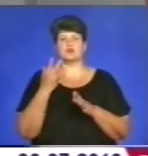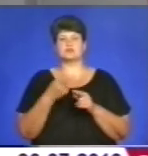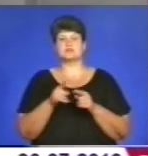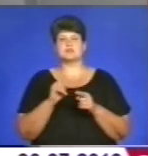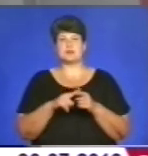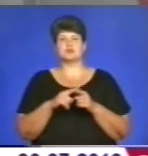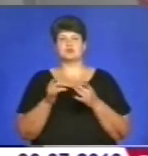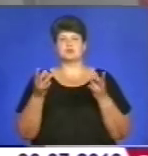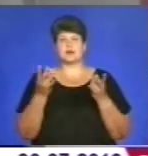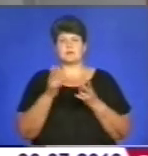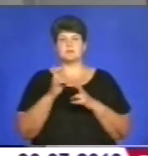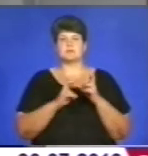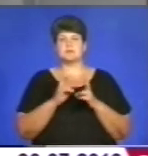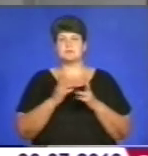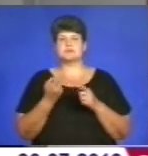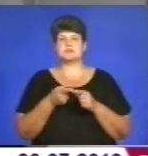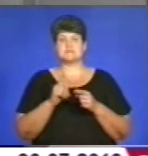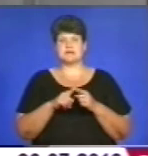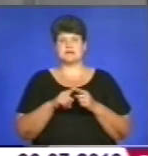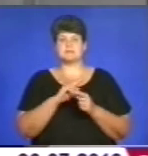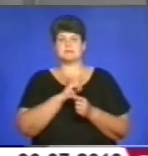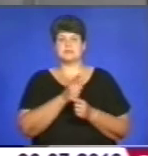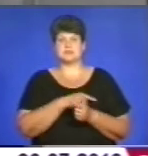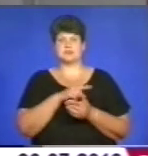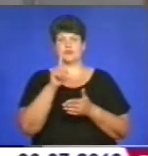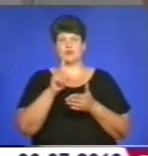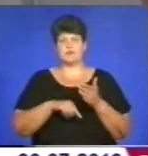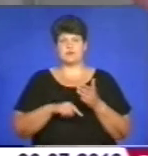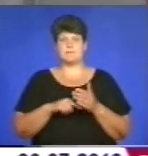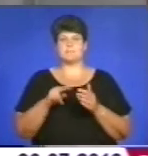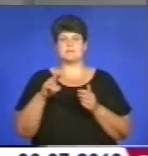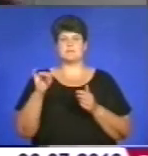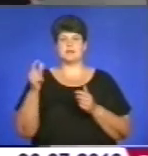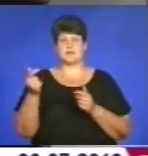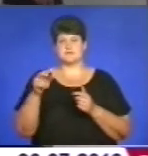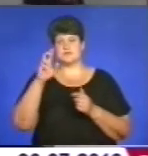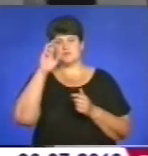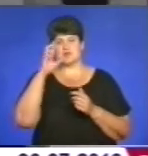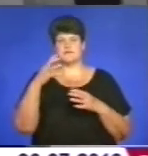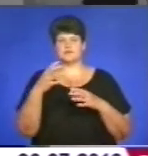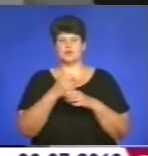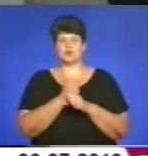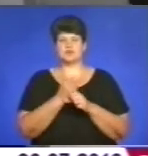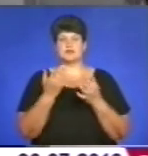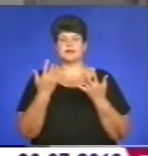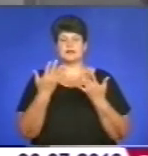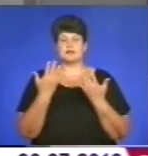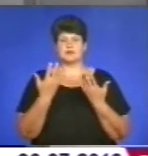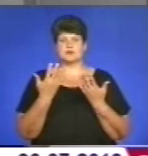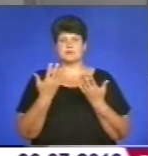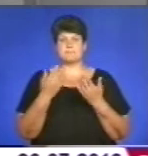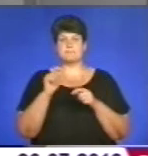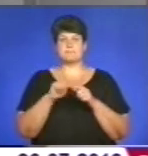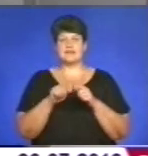це зміцнення довіри між підприємцями і державою, скорочення кількості і подальше скорочення кількості